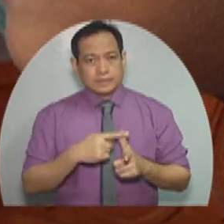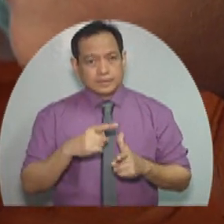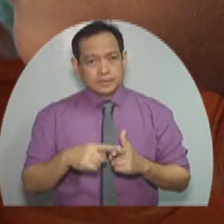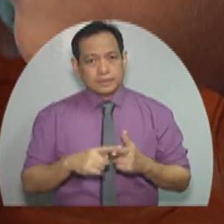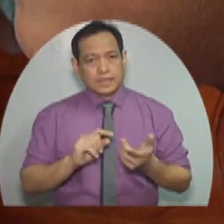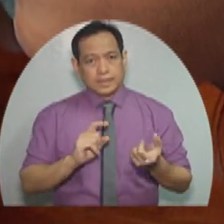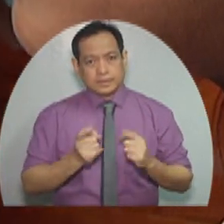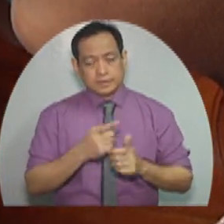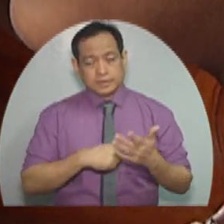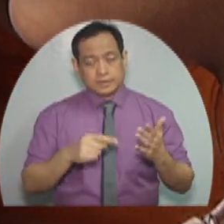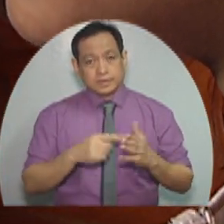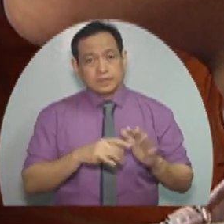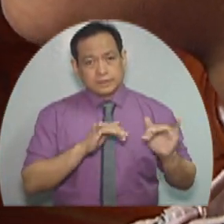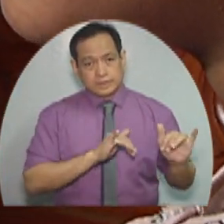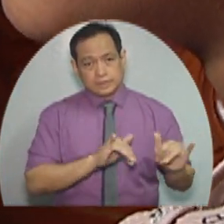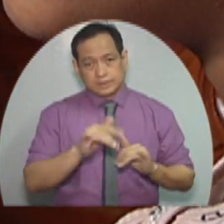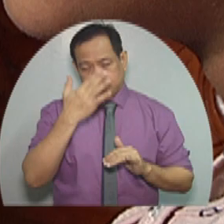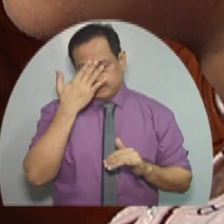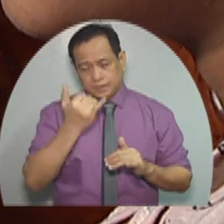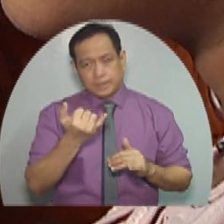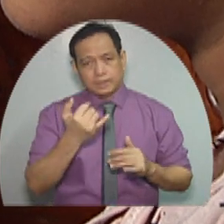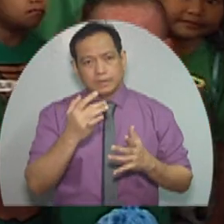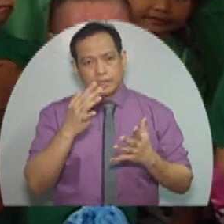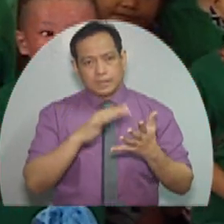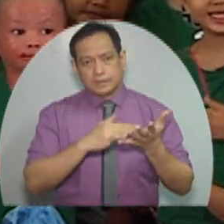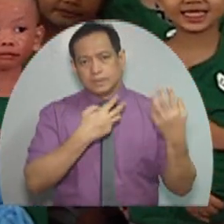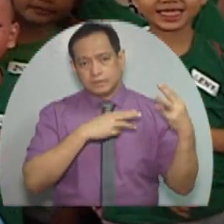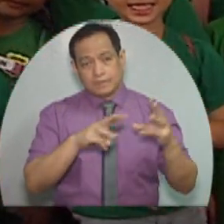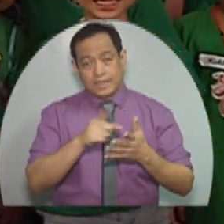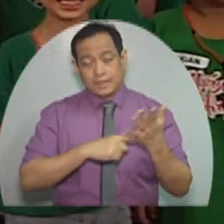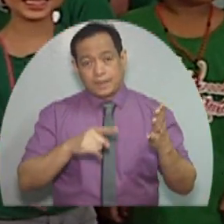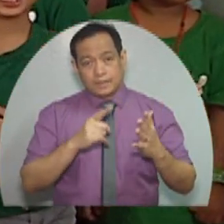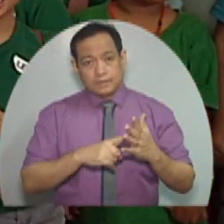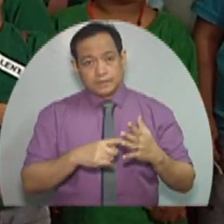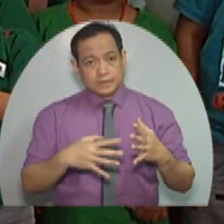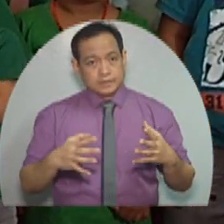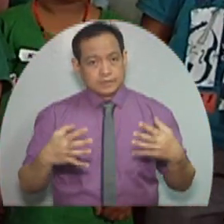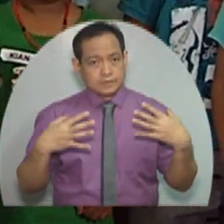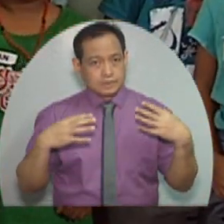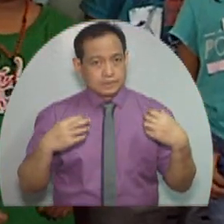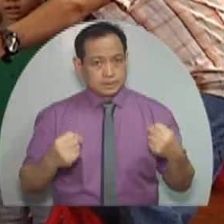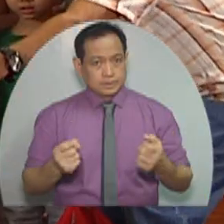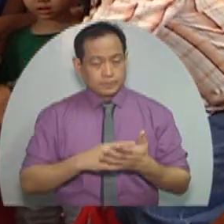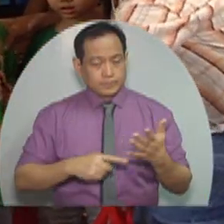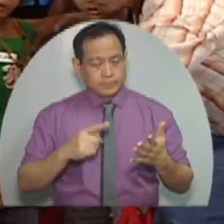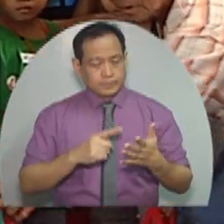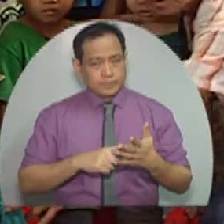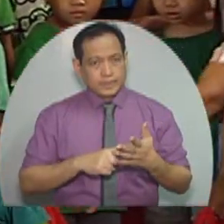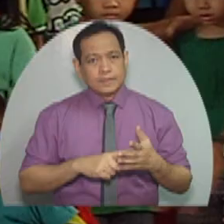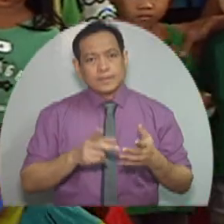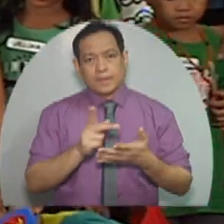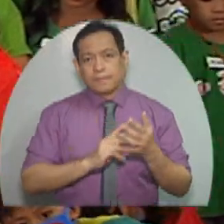si Lirish sa tinutuluyan nila habang nagpapagamot siya. Malaking tulong para sa kanila ang naging bahagi sila ng ating